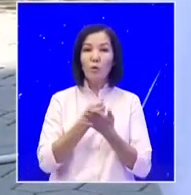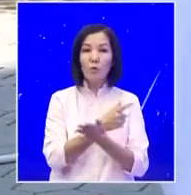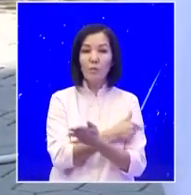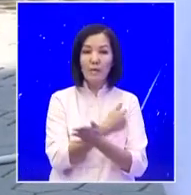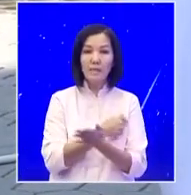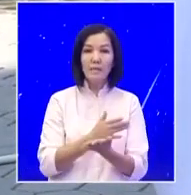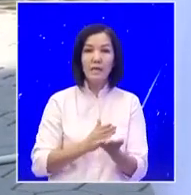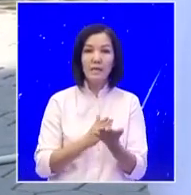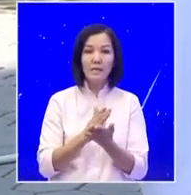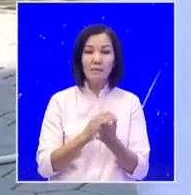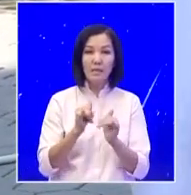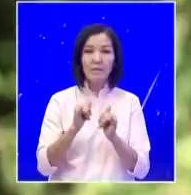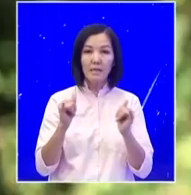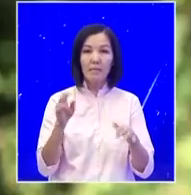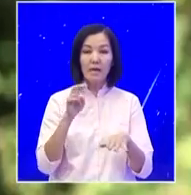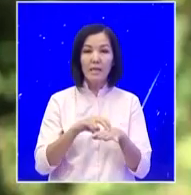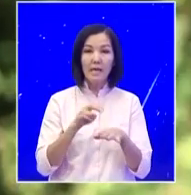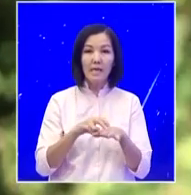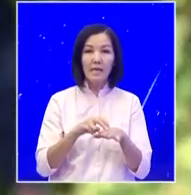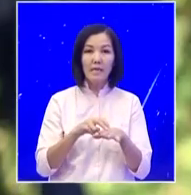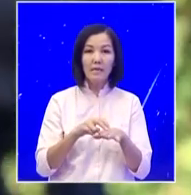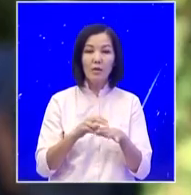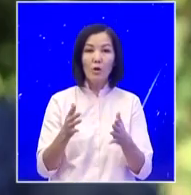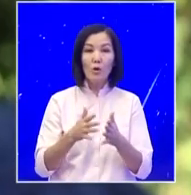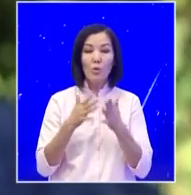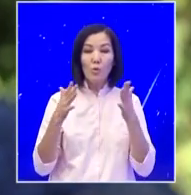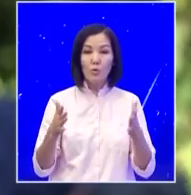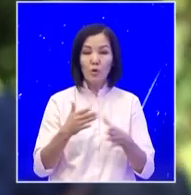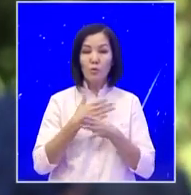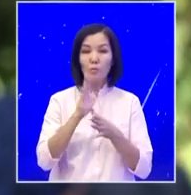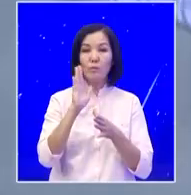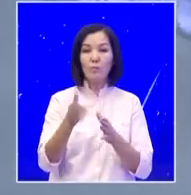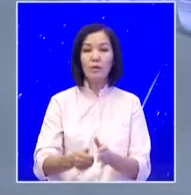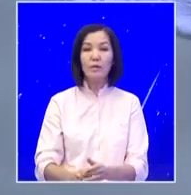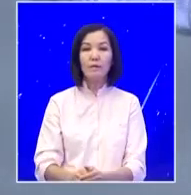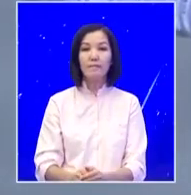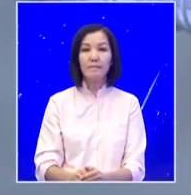қызметтің ілгерілеп дәрігердің дәрежесін көтеруге үлкен сеп болмақ, дейді олар.